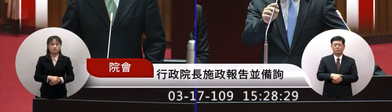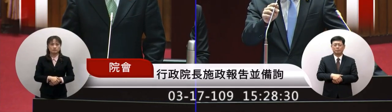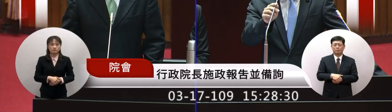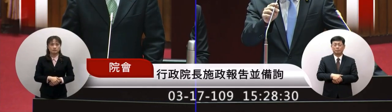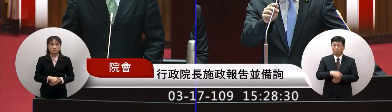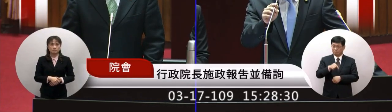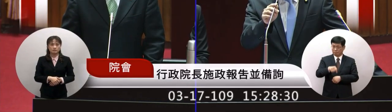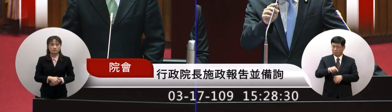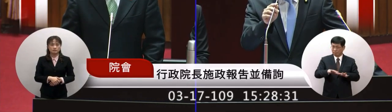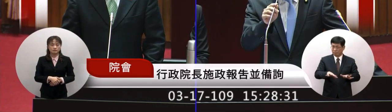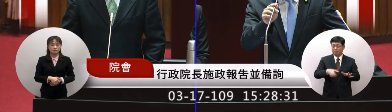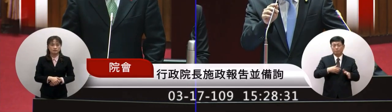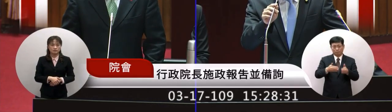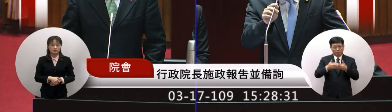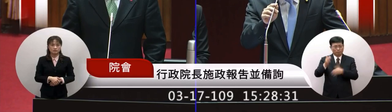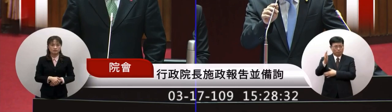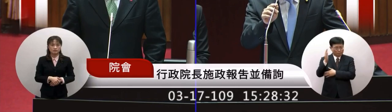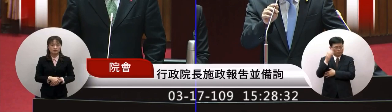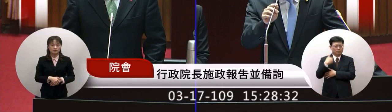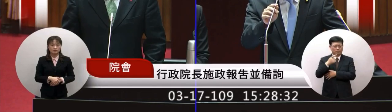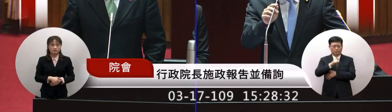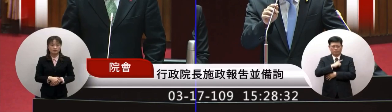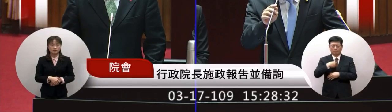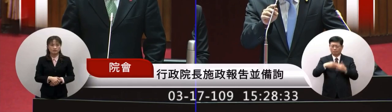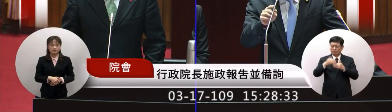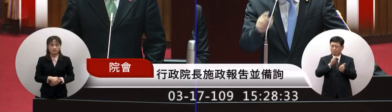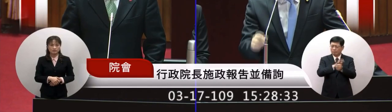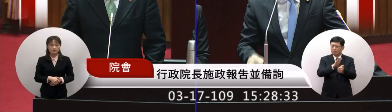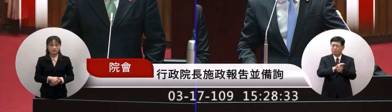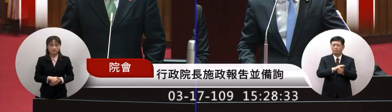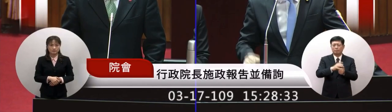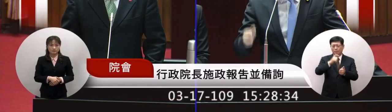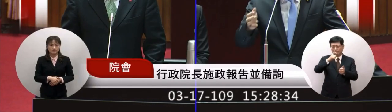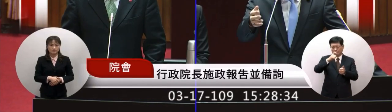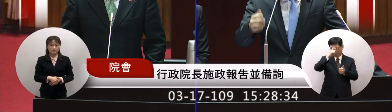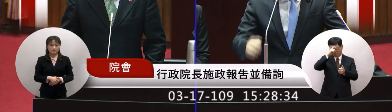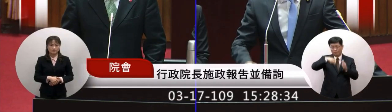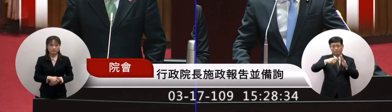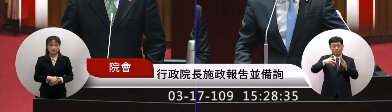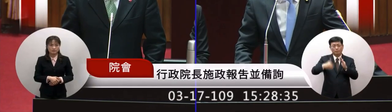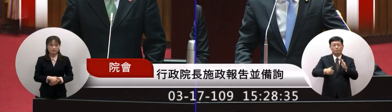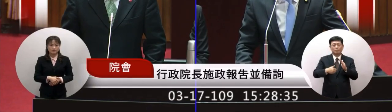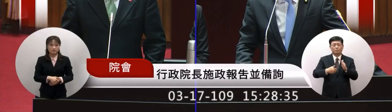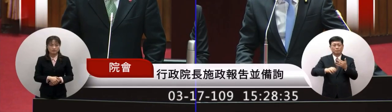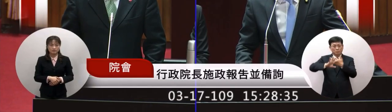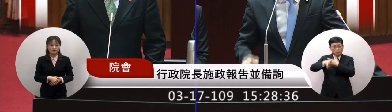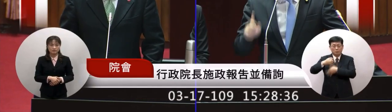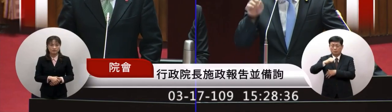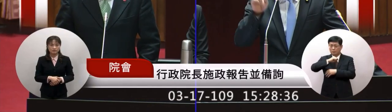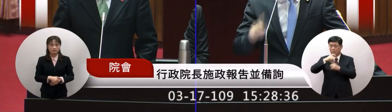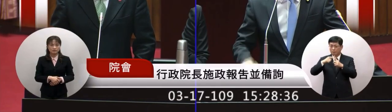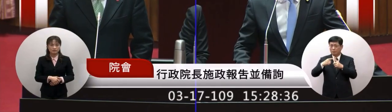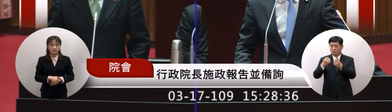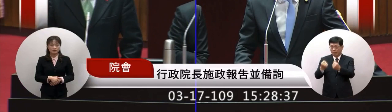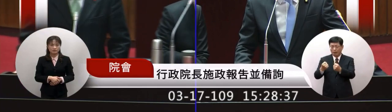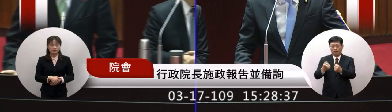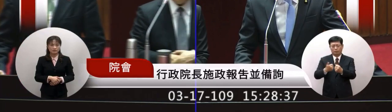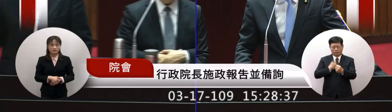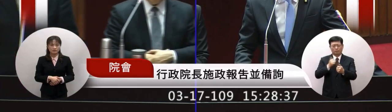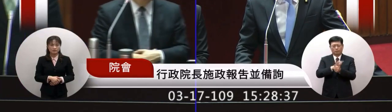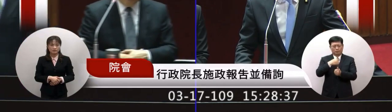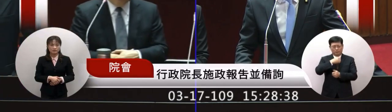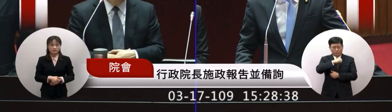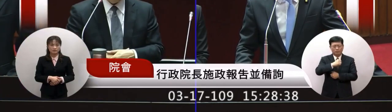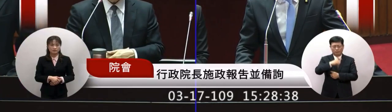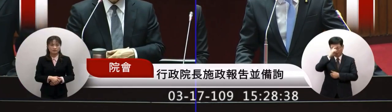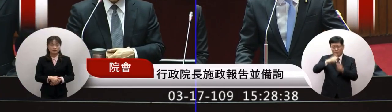这个地方啊，其实需要政府更大的一个协助哈。我要请院长，这个在海外的台湾人都是一个心，爱台湾，